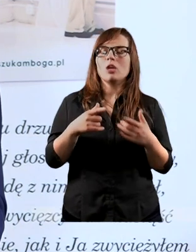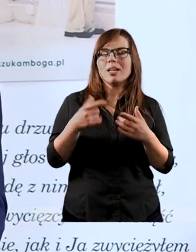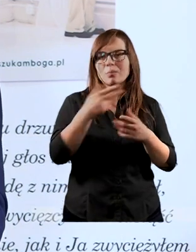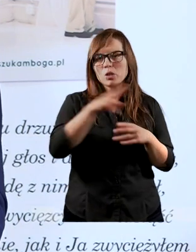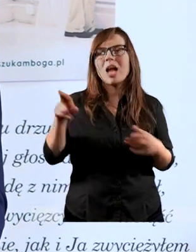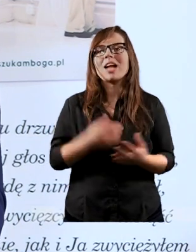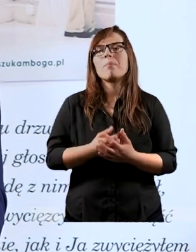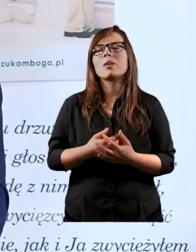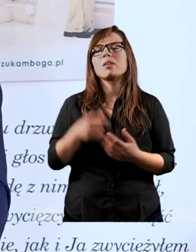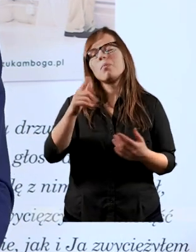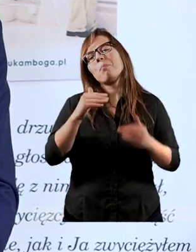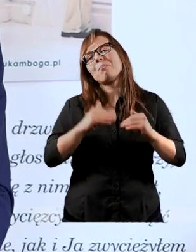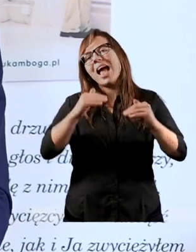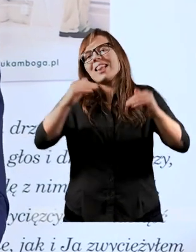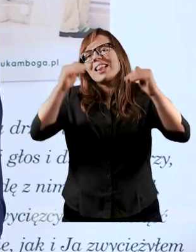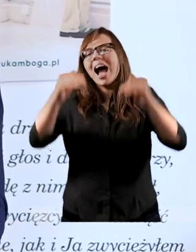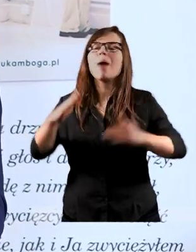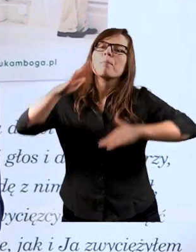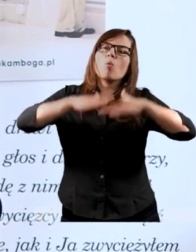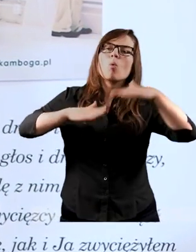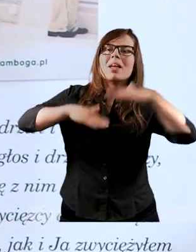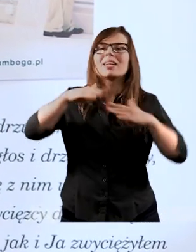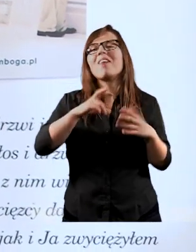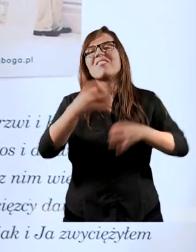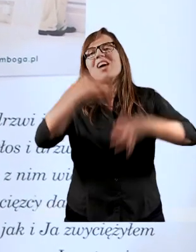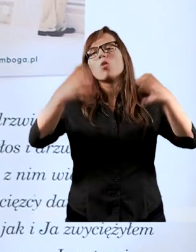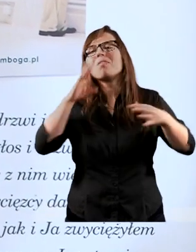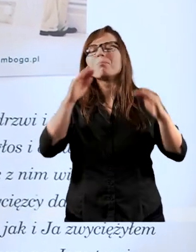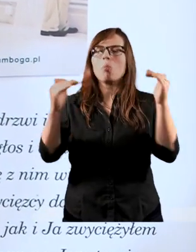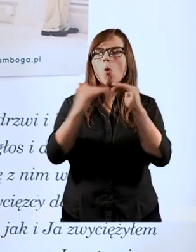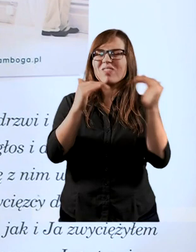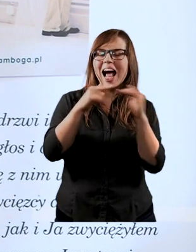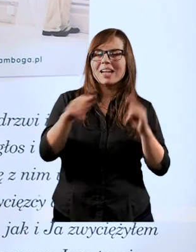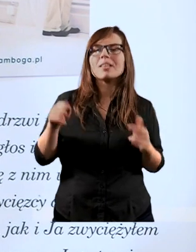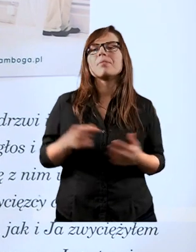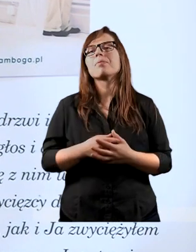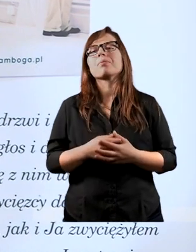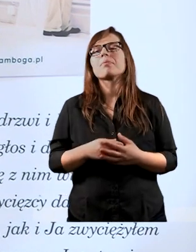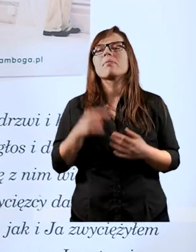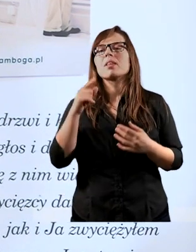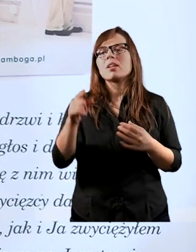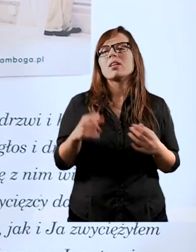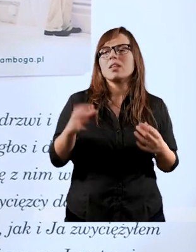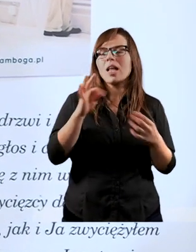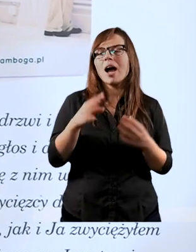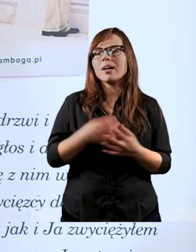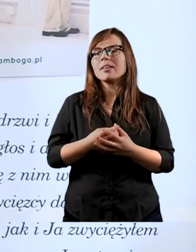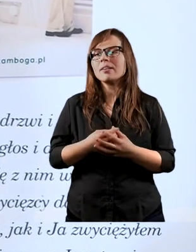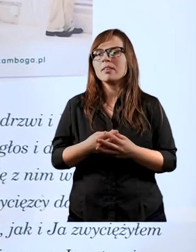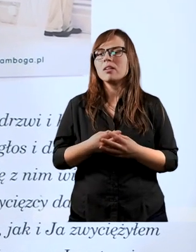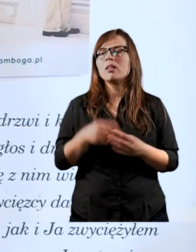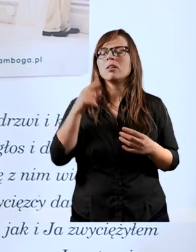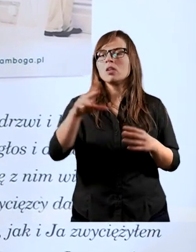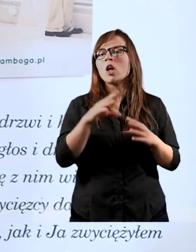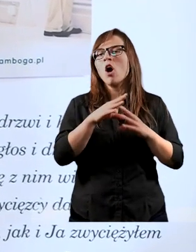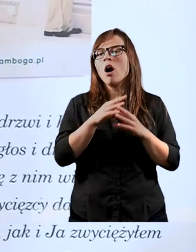zerami, nie wiem, piętrami, budynkami, biurowcami, wieżowcami. Takie dobrymi będą wskaźniki, tak? Oj, ale to